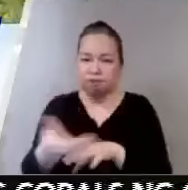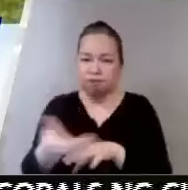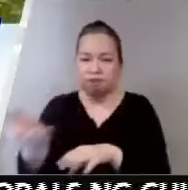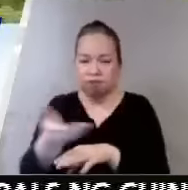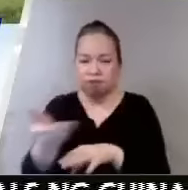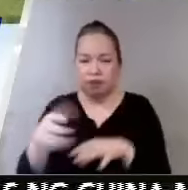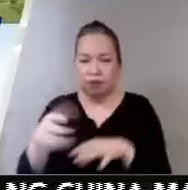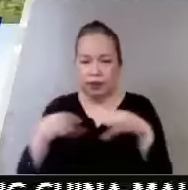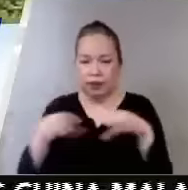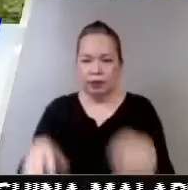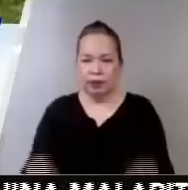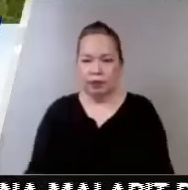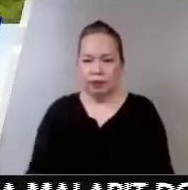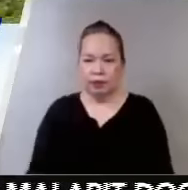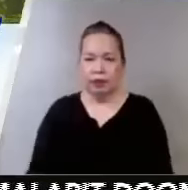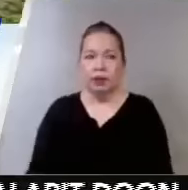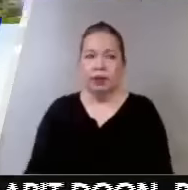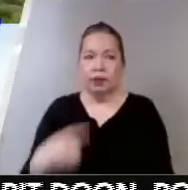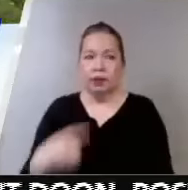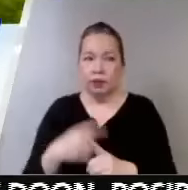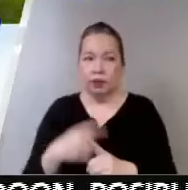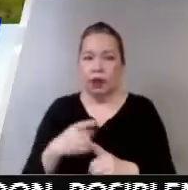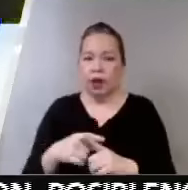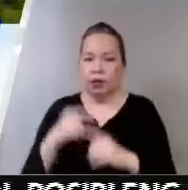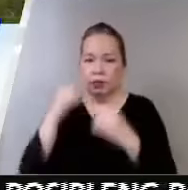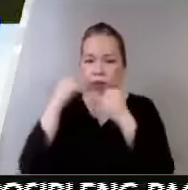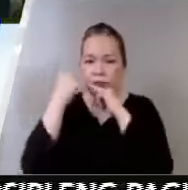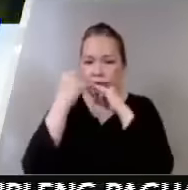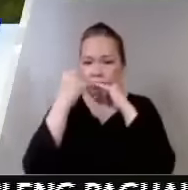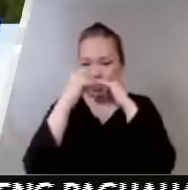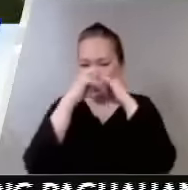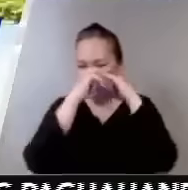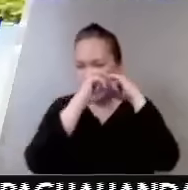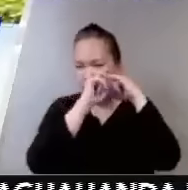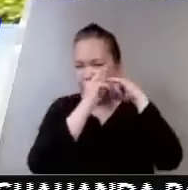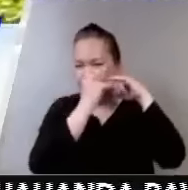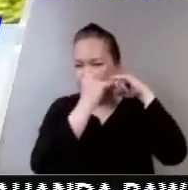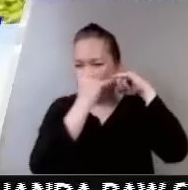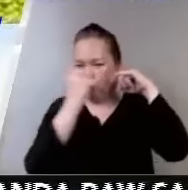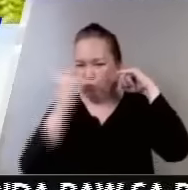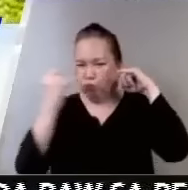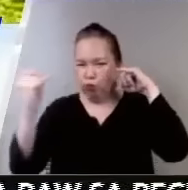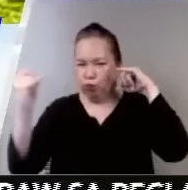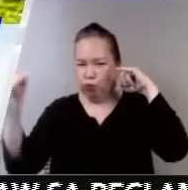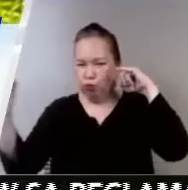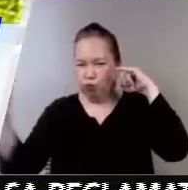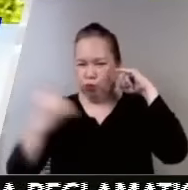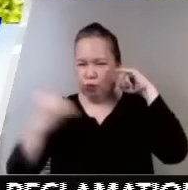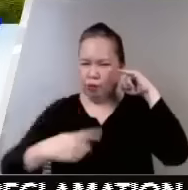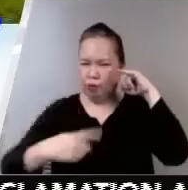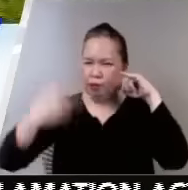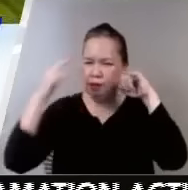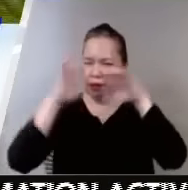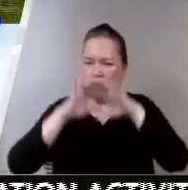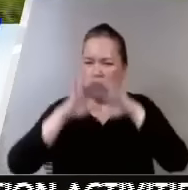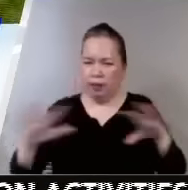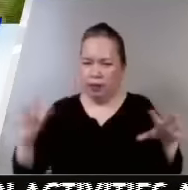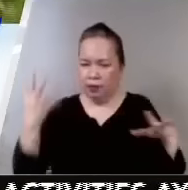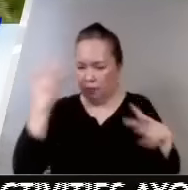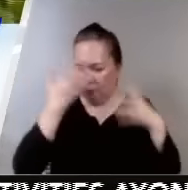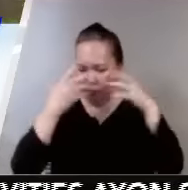O ang nakalulunlang zipline na binansagang pinakamataas sa Southeast Asia. Tila heaven is a place on earth ang Lake Cebu na